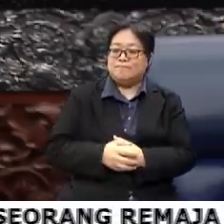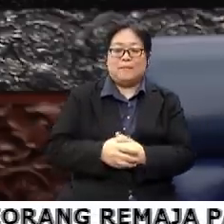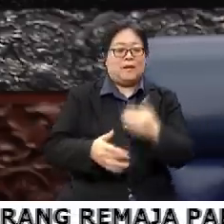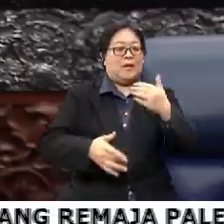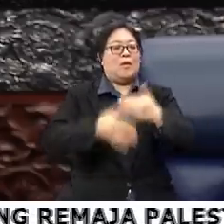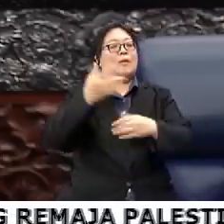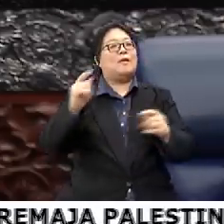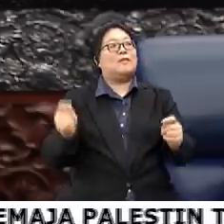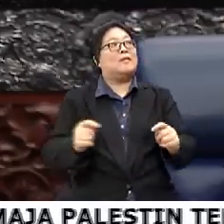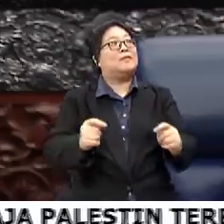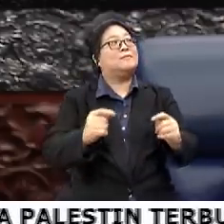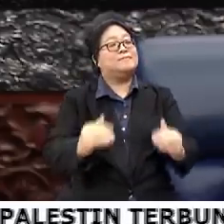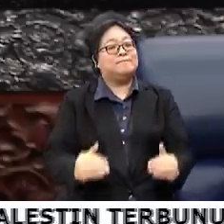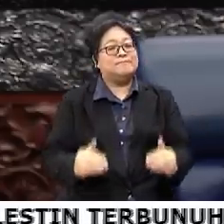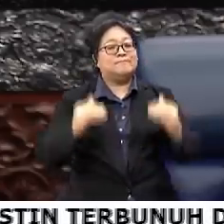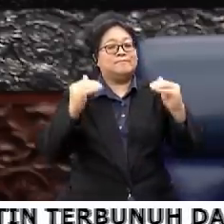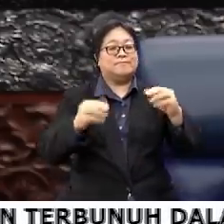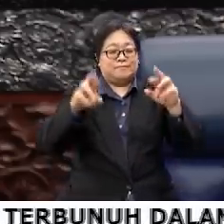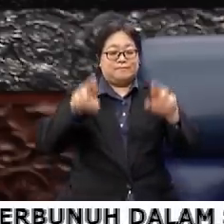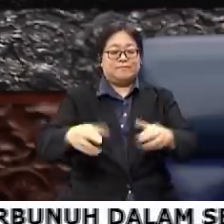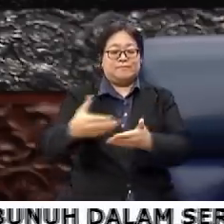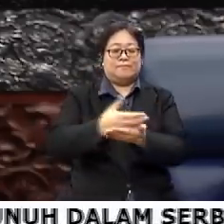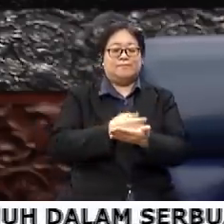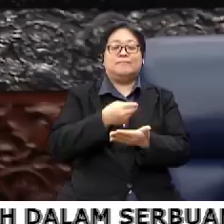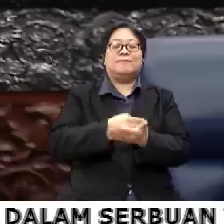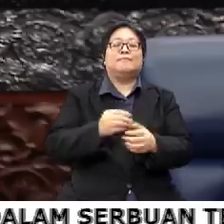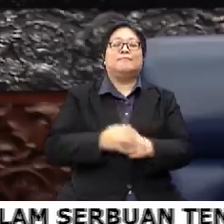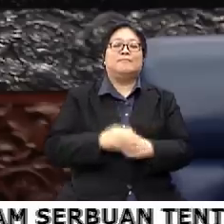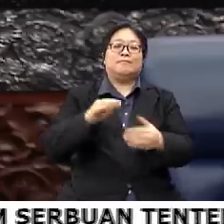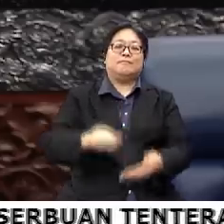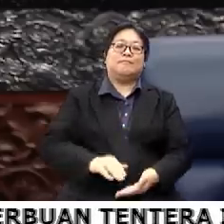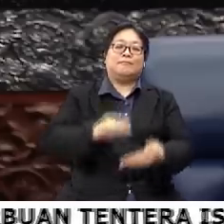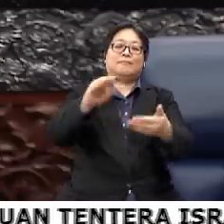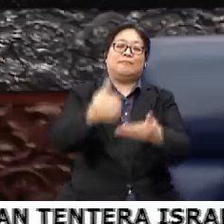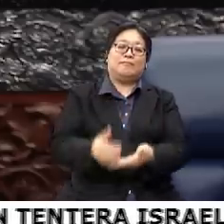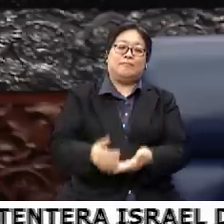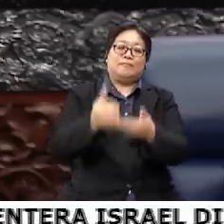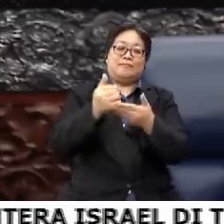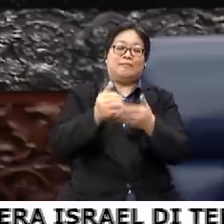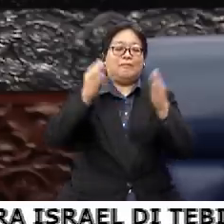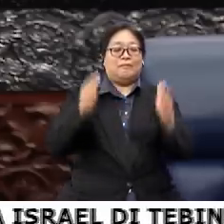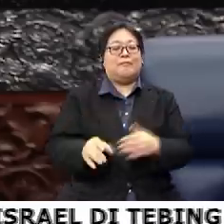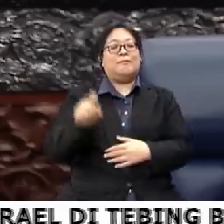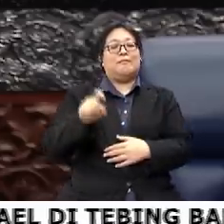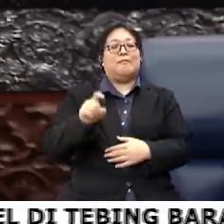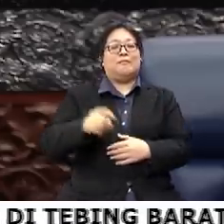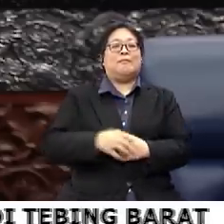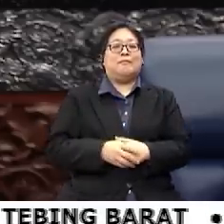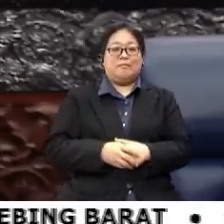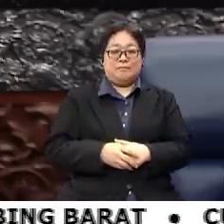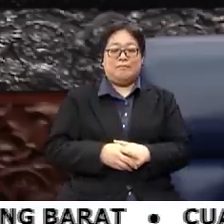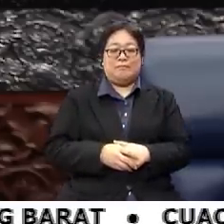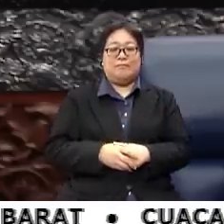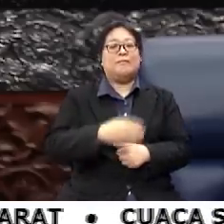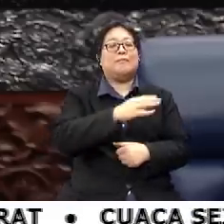intervensi tertentu untuk meningkatkan pendapatan rakyat, menyalurkan bantuan pada golongan yang memerlukan,